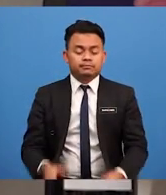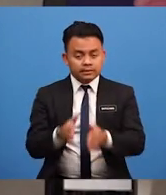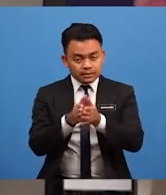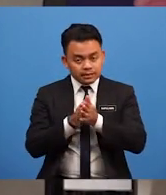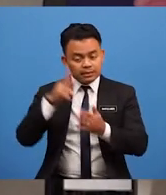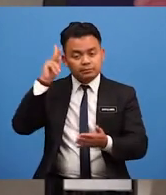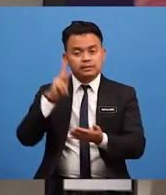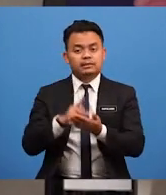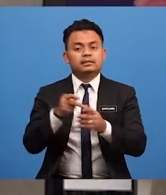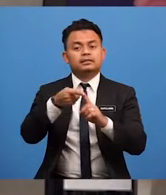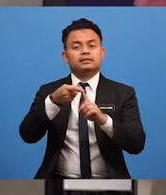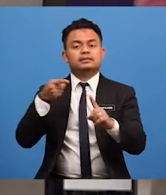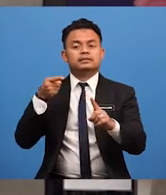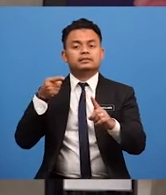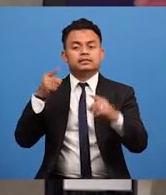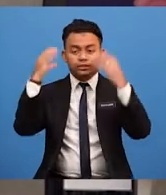Cikgu.